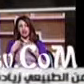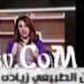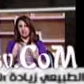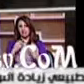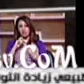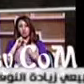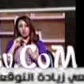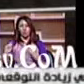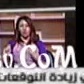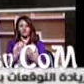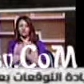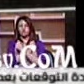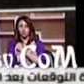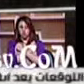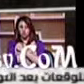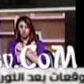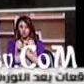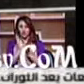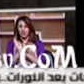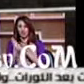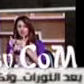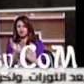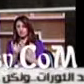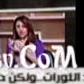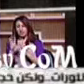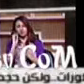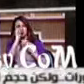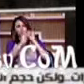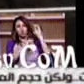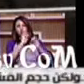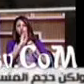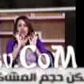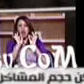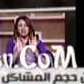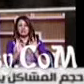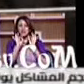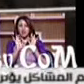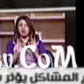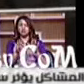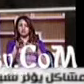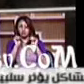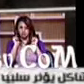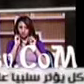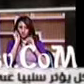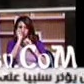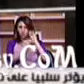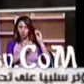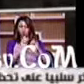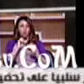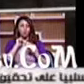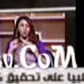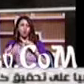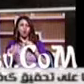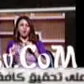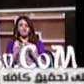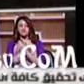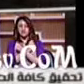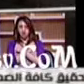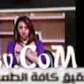ولكن الحزب اخذ قرارا بهذا وناشد وخطب المهندس عادل خياط في هذا القرار